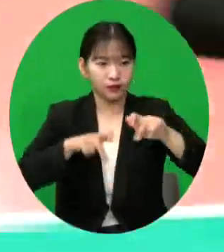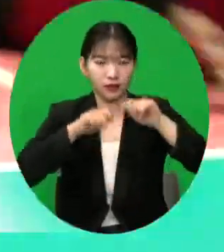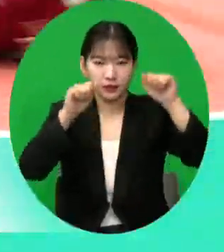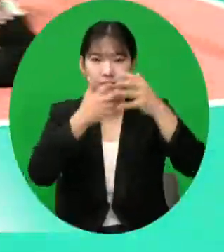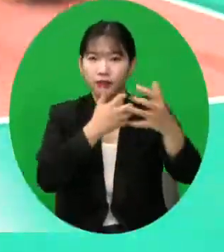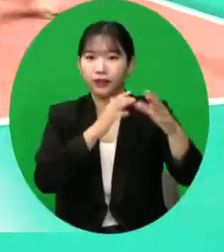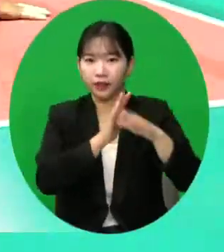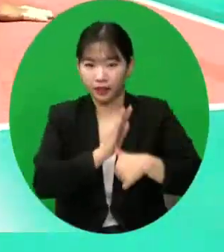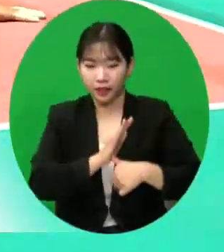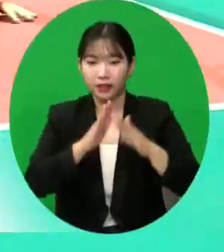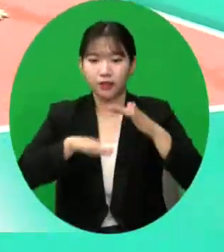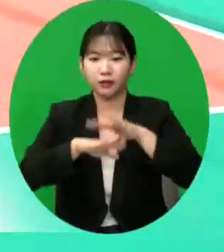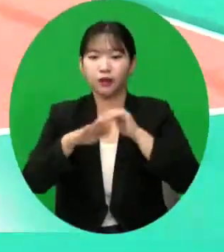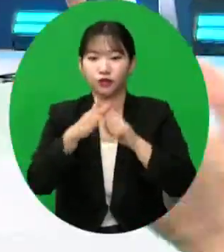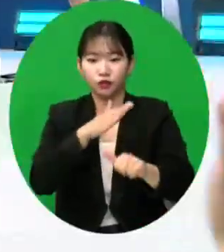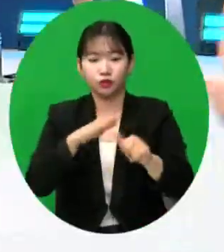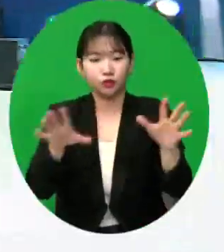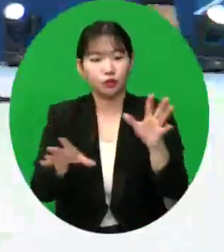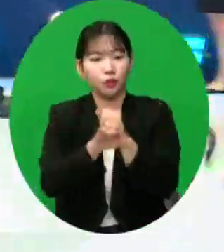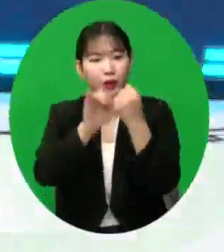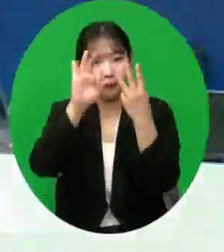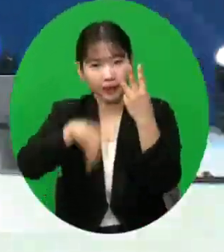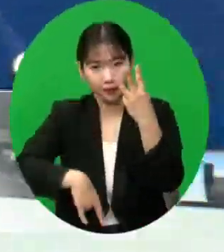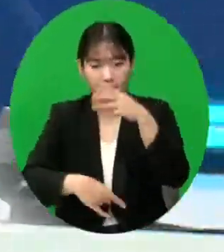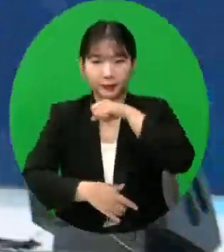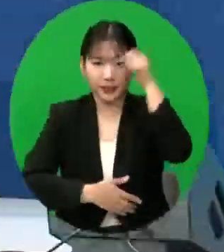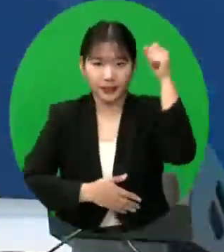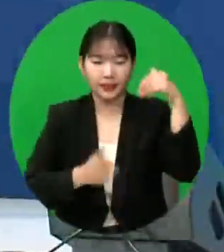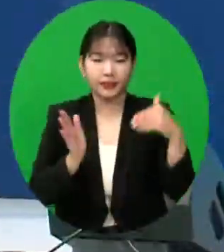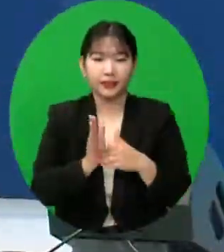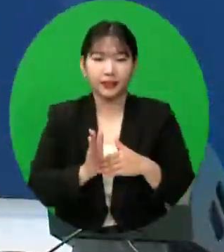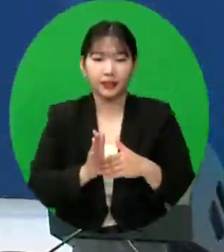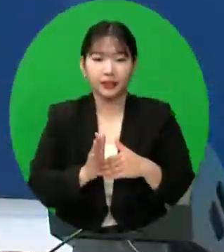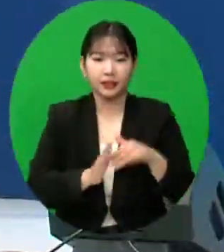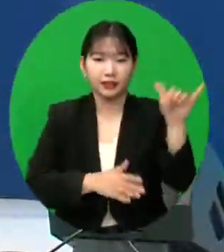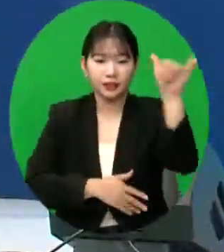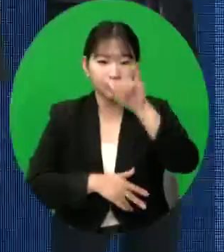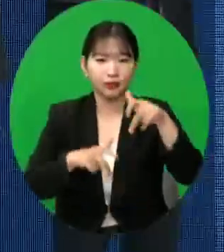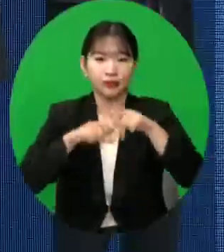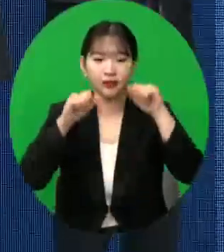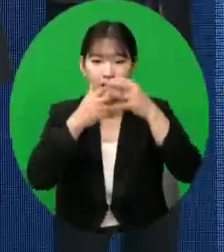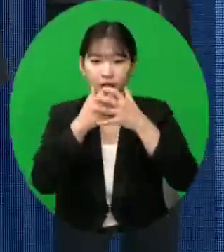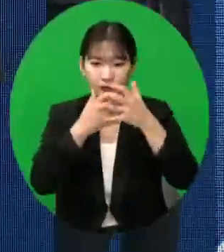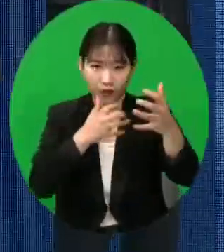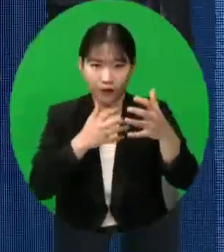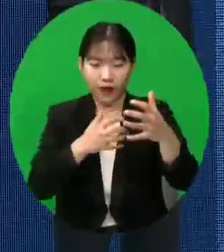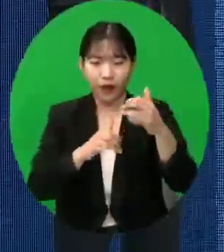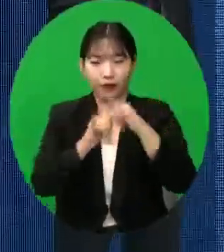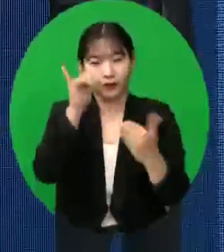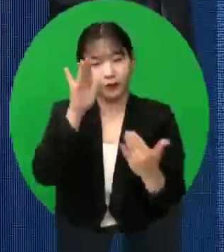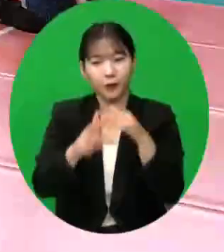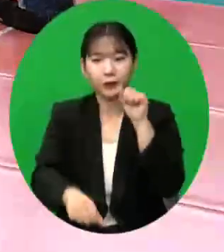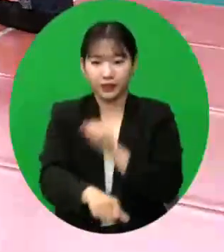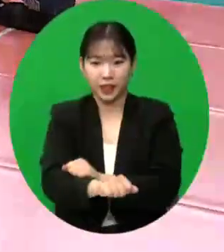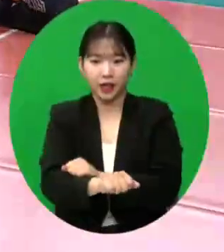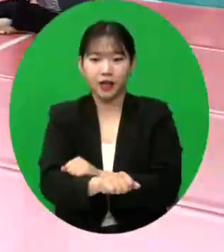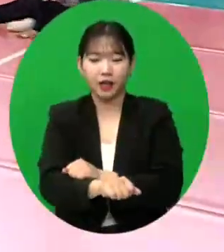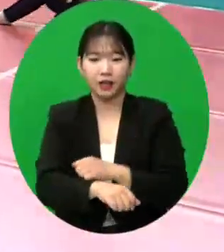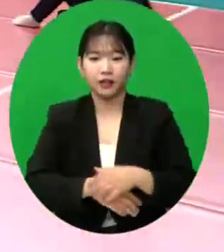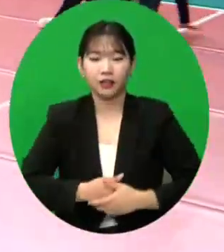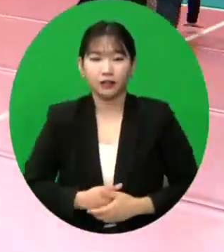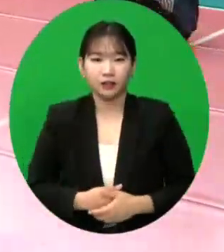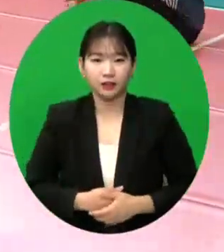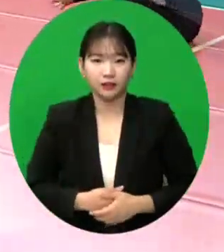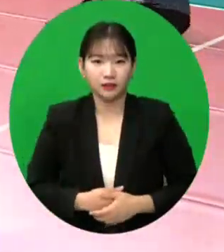체전에서 전남 선수단은 종합순위 3위를 달성했습니다. 전국 장애인 체전 역대 최고의 기록입니다.